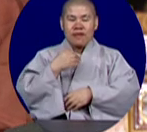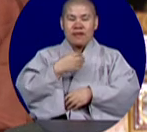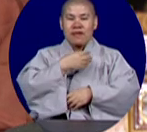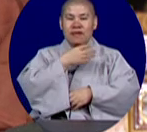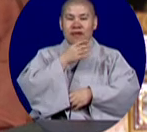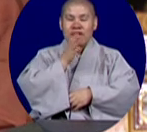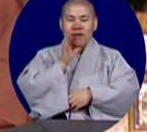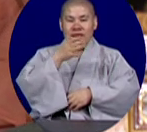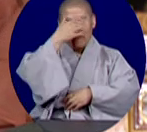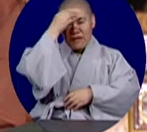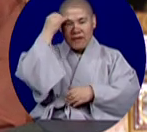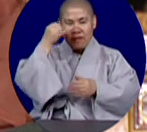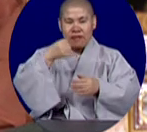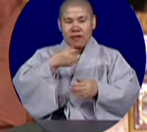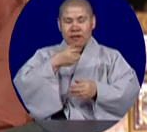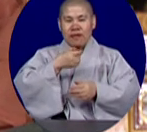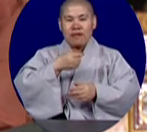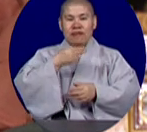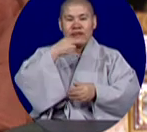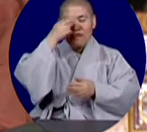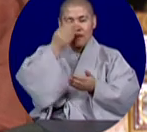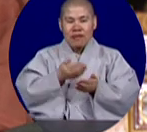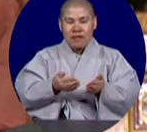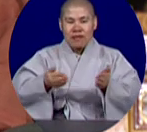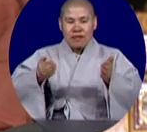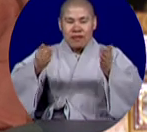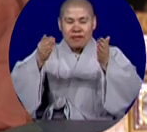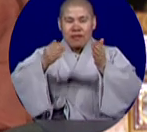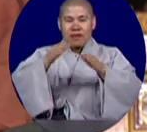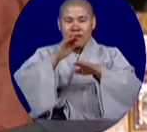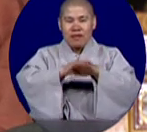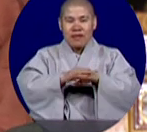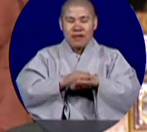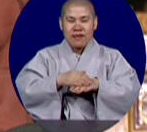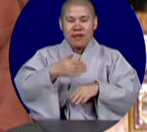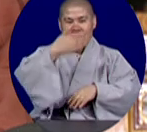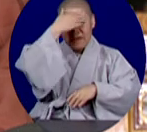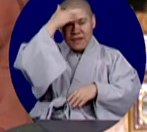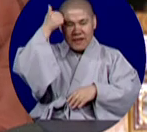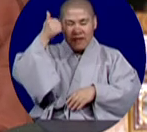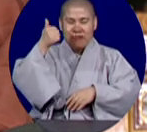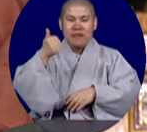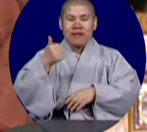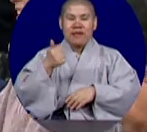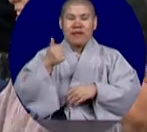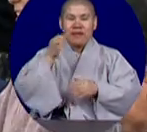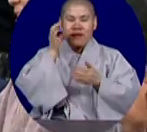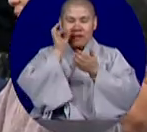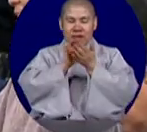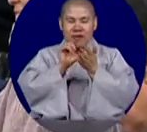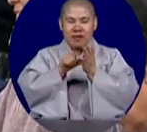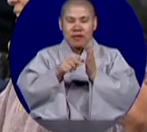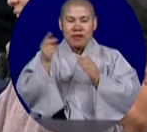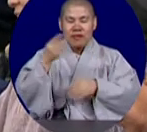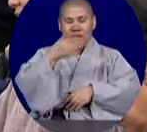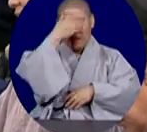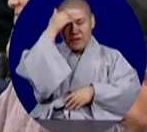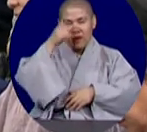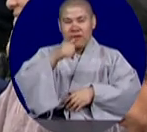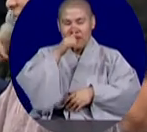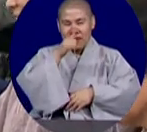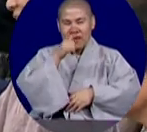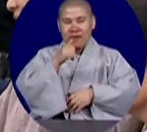숨겼냐고. 이상해서 또 할아버지가 가서 보니까 그거 또 할아버지가 거기 또 숨어 있거든. 또 이럴